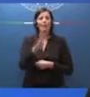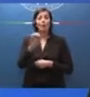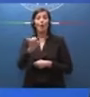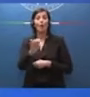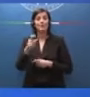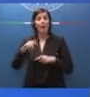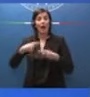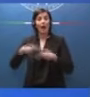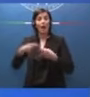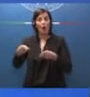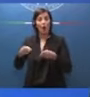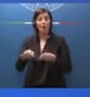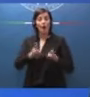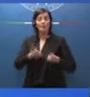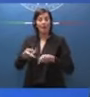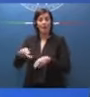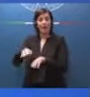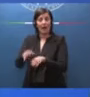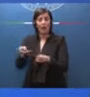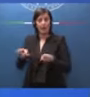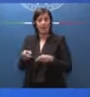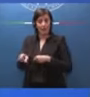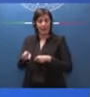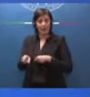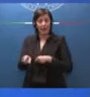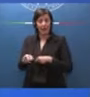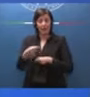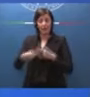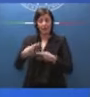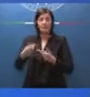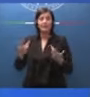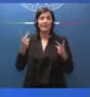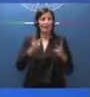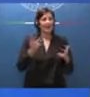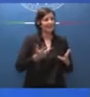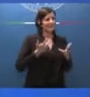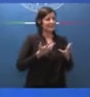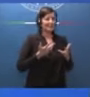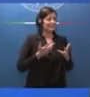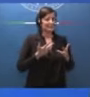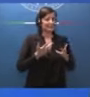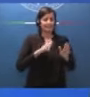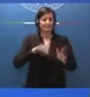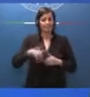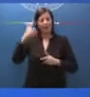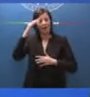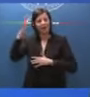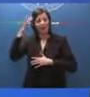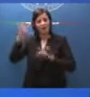Diciamo che la gioia Lascia spazio ad altro tipo di riflessioni Giorgia